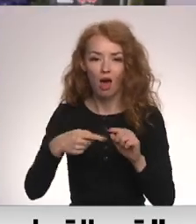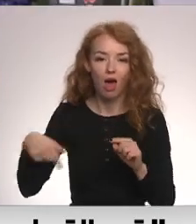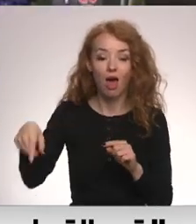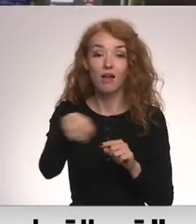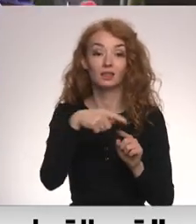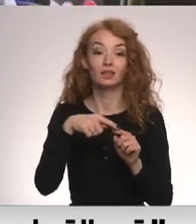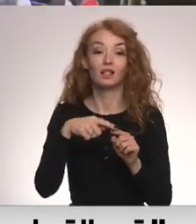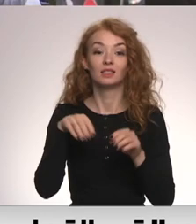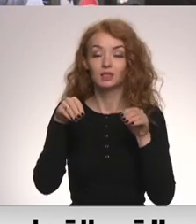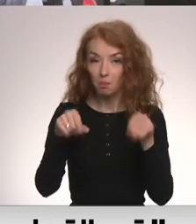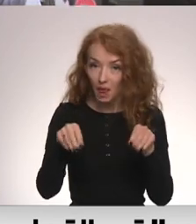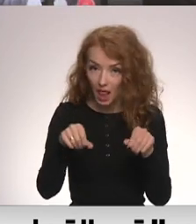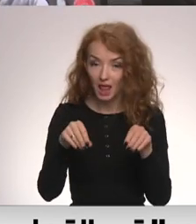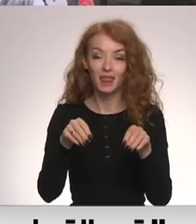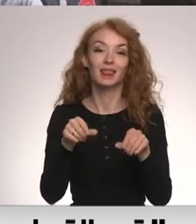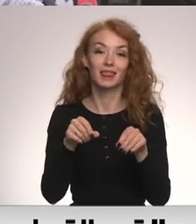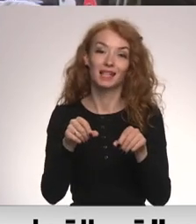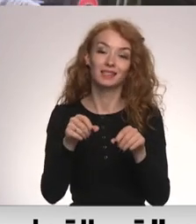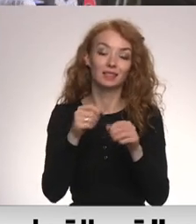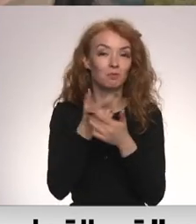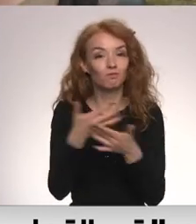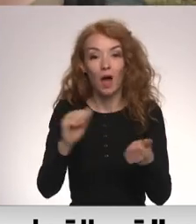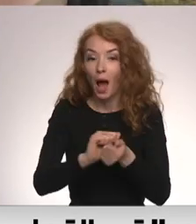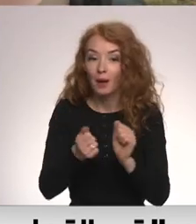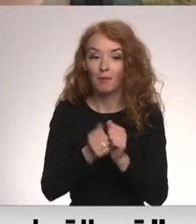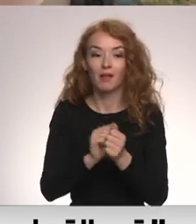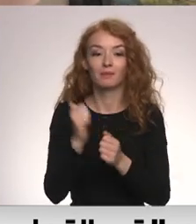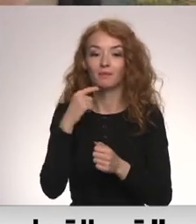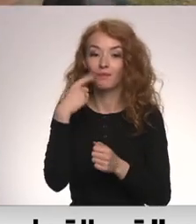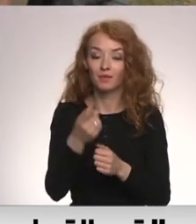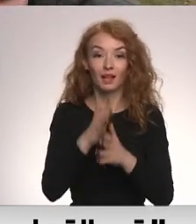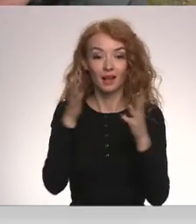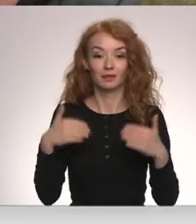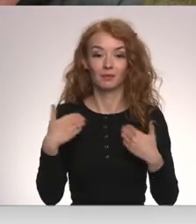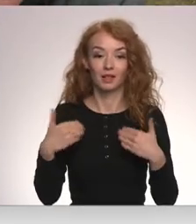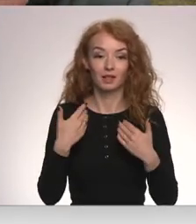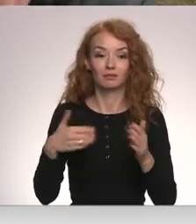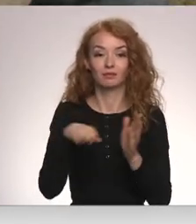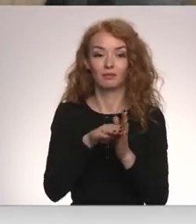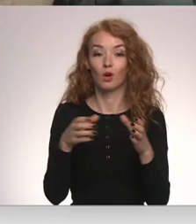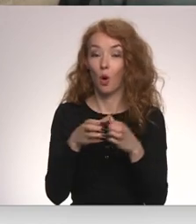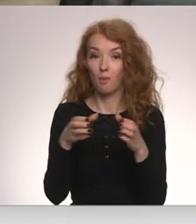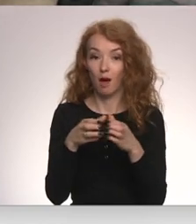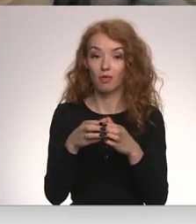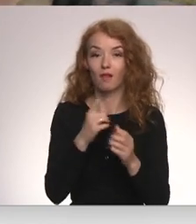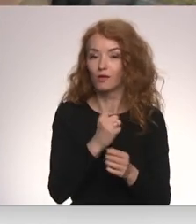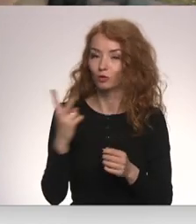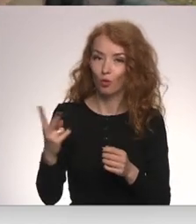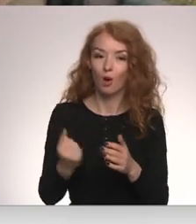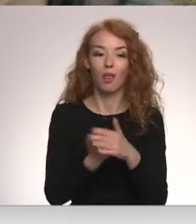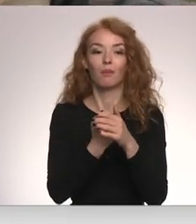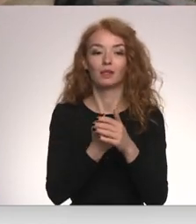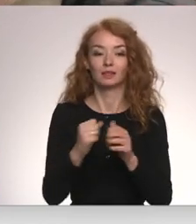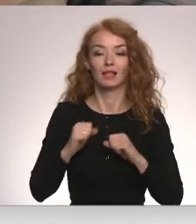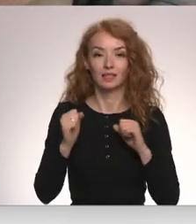un smiltis un viss kaut kas akmeņi. Liels prieks, ir tīpaši startēt komandā ļoti forši. Viens otru atbalstīt,